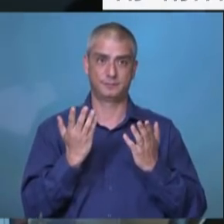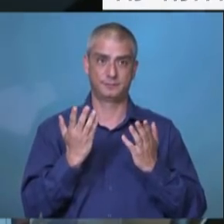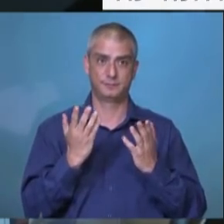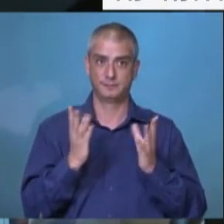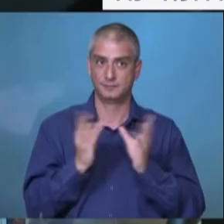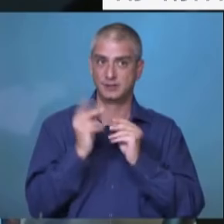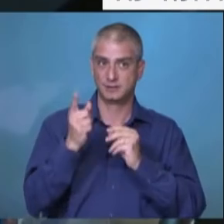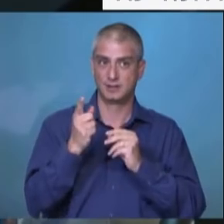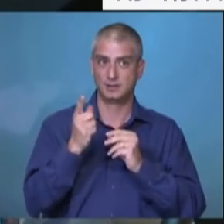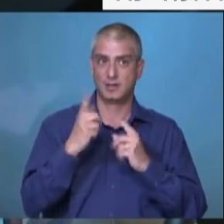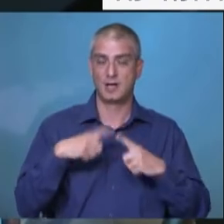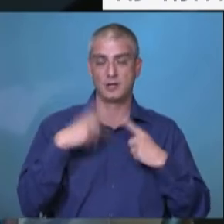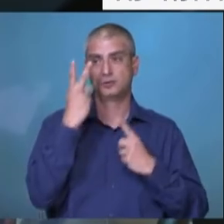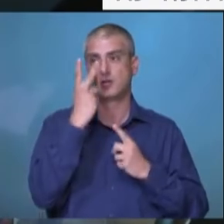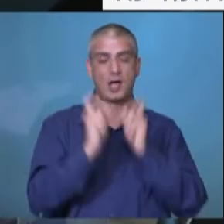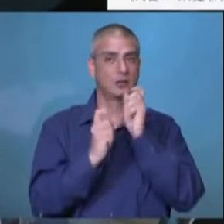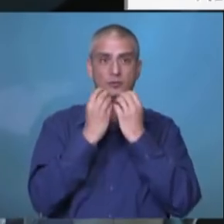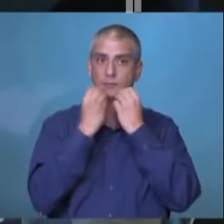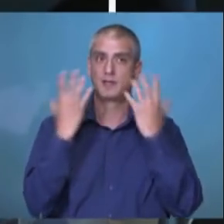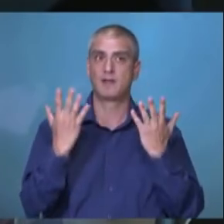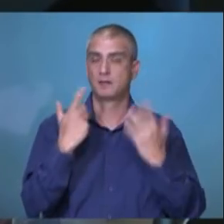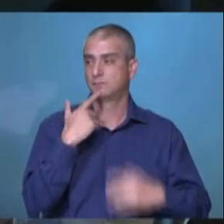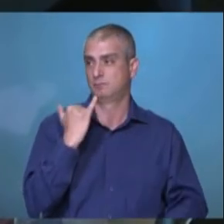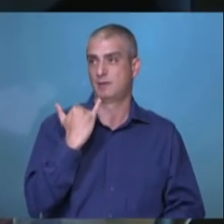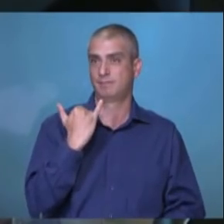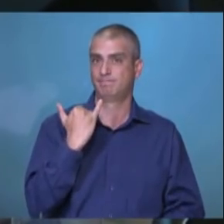שלצידך חיו שני אנשים נפלאים.